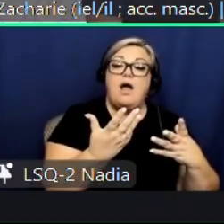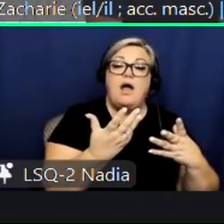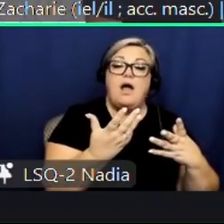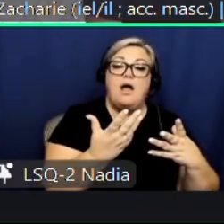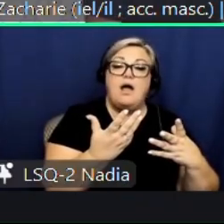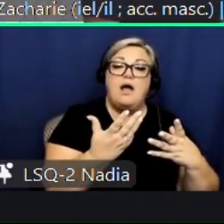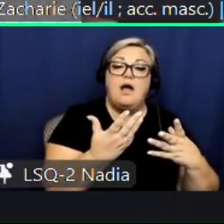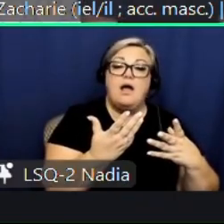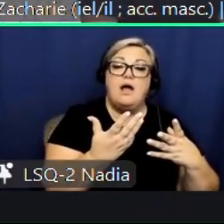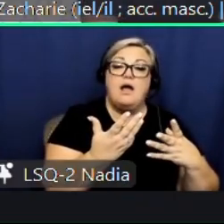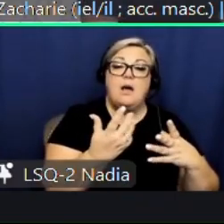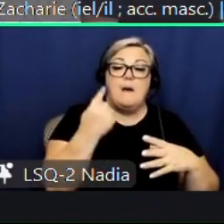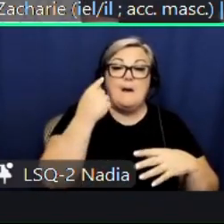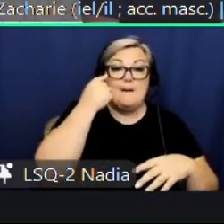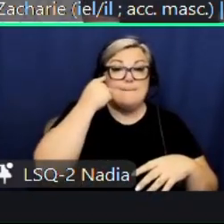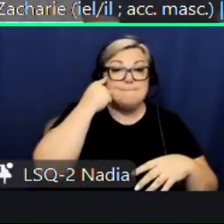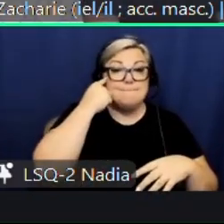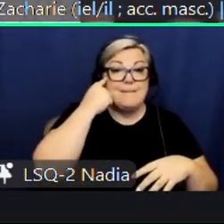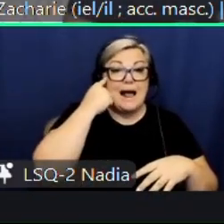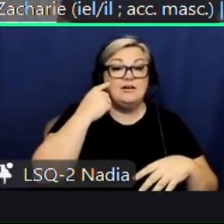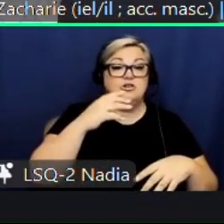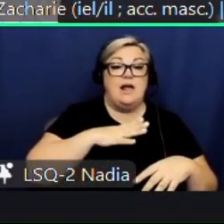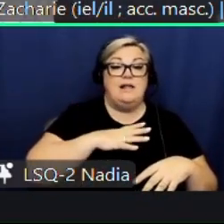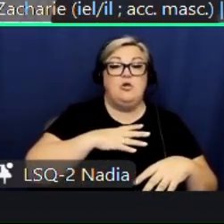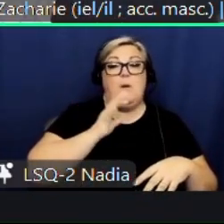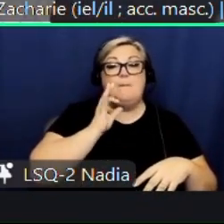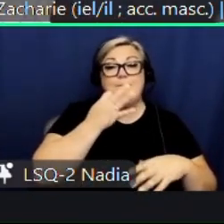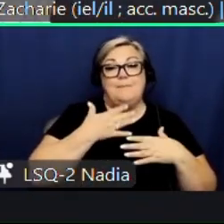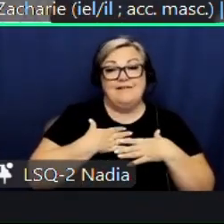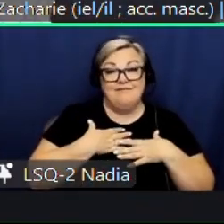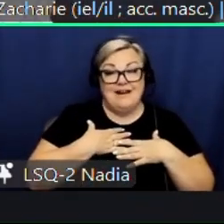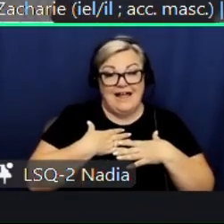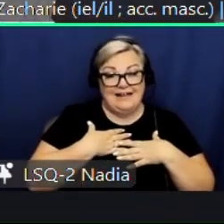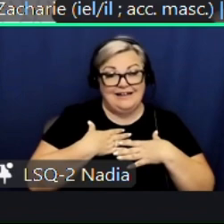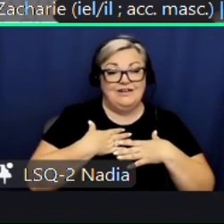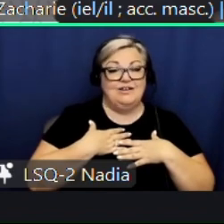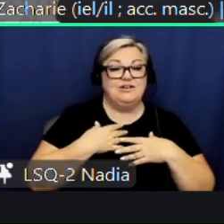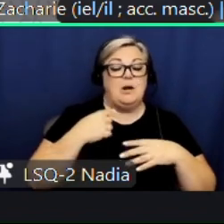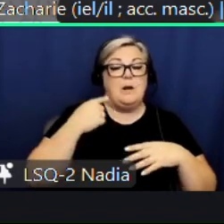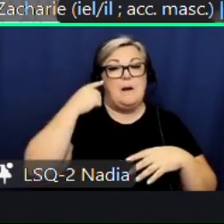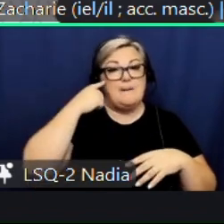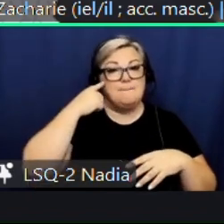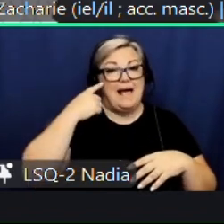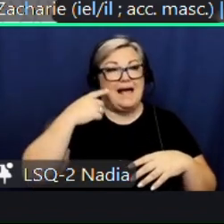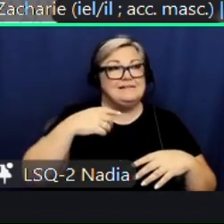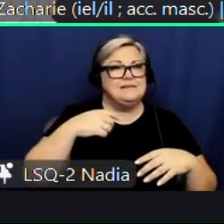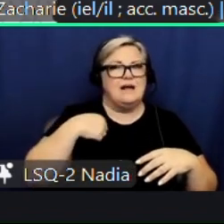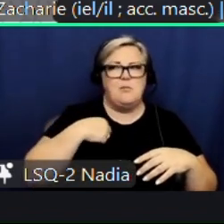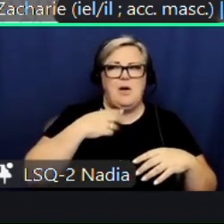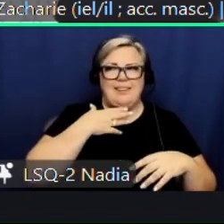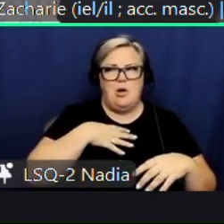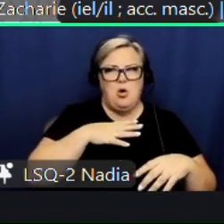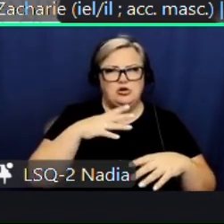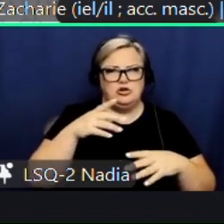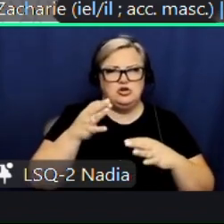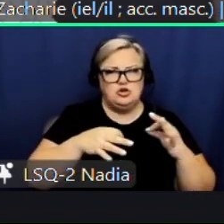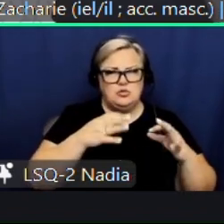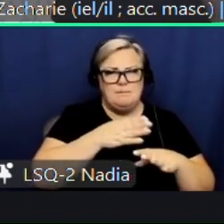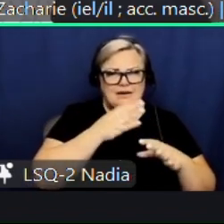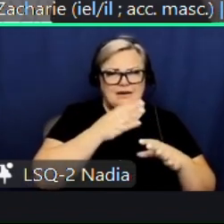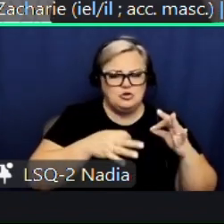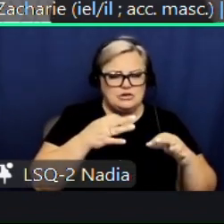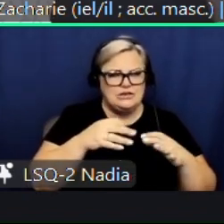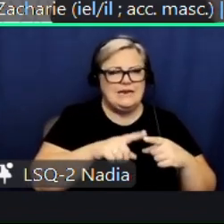en prenant conscience de ses privilèges, en réfléchissant à ses propres biais et préjugés, en écoutant sans jugement,